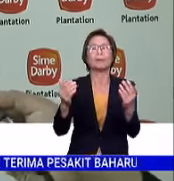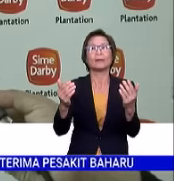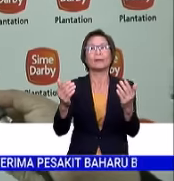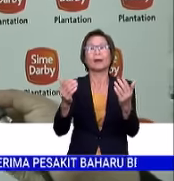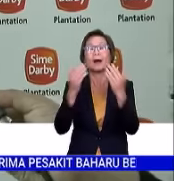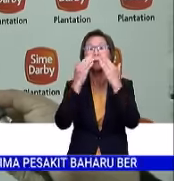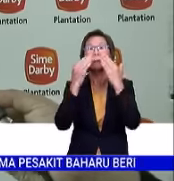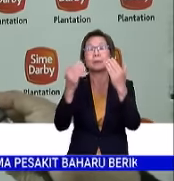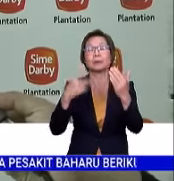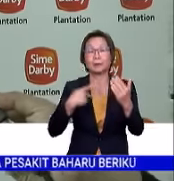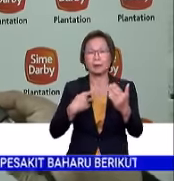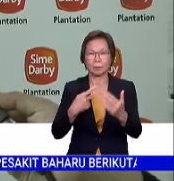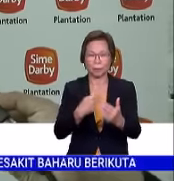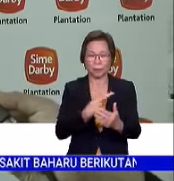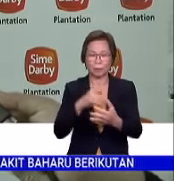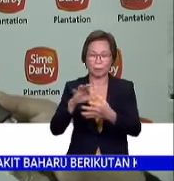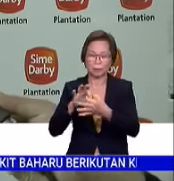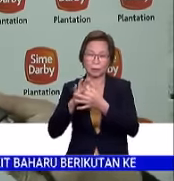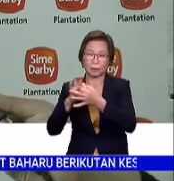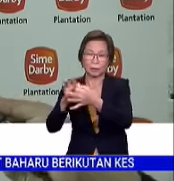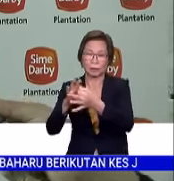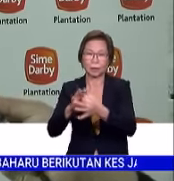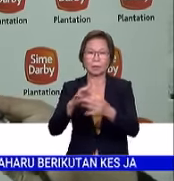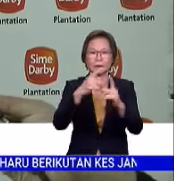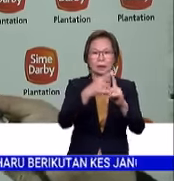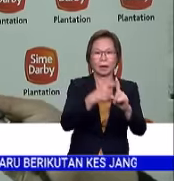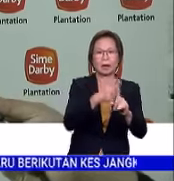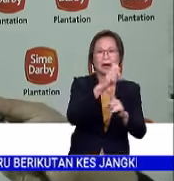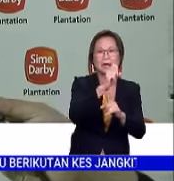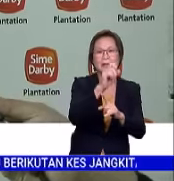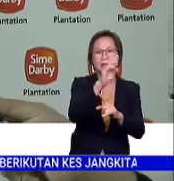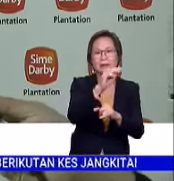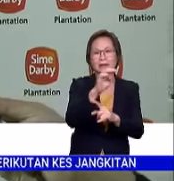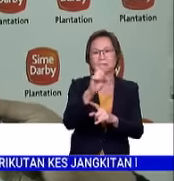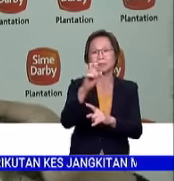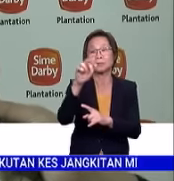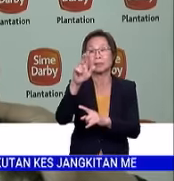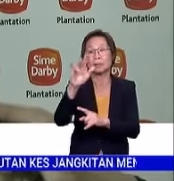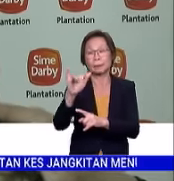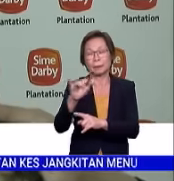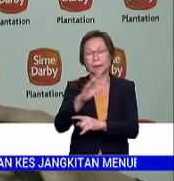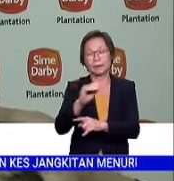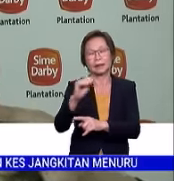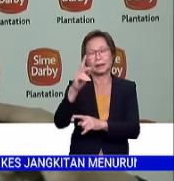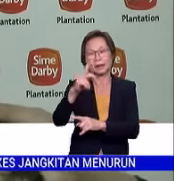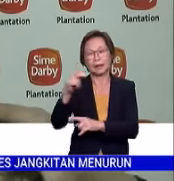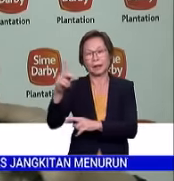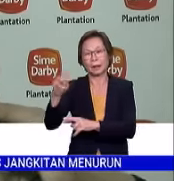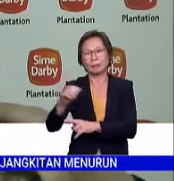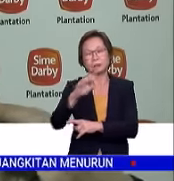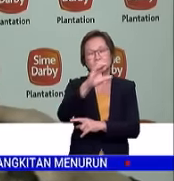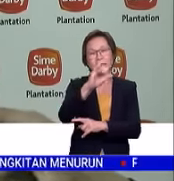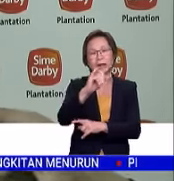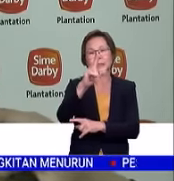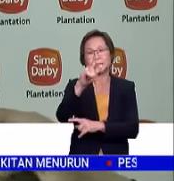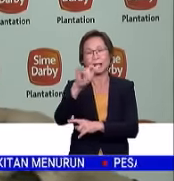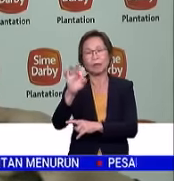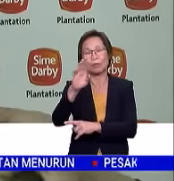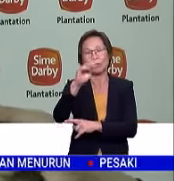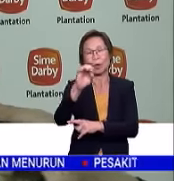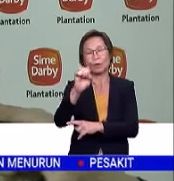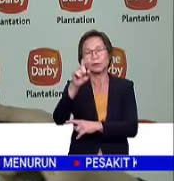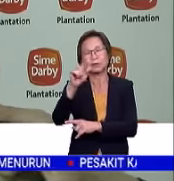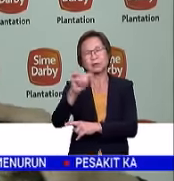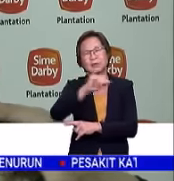dengan pasukan daripada Saim Darby dan juga daripada KKM, CITF, MOSTI,